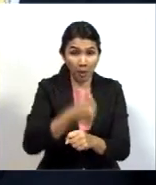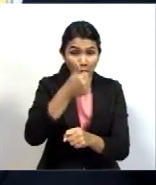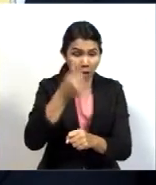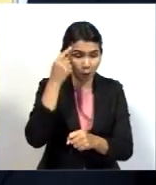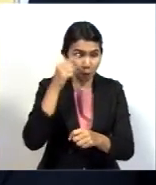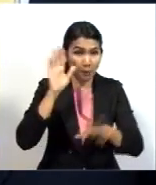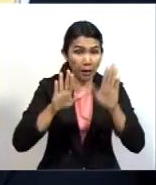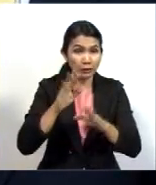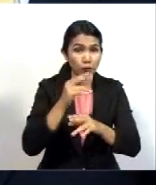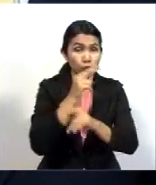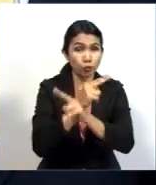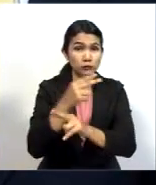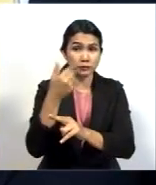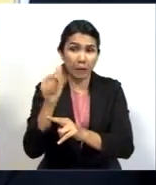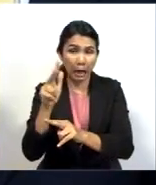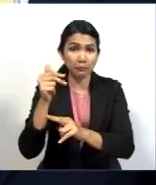13 ถึง 17 เท่า